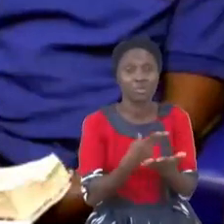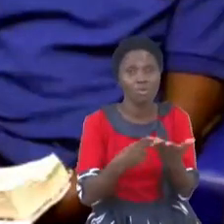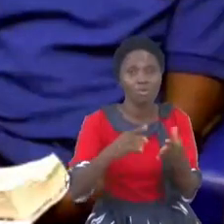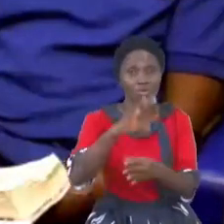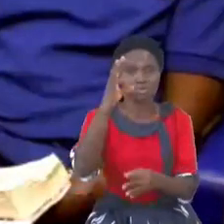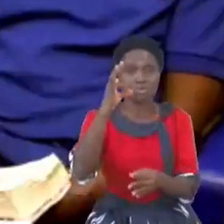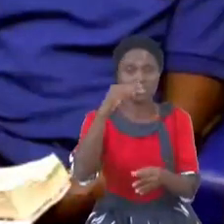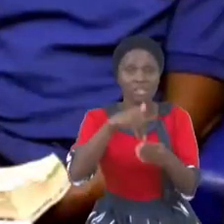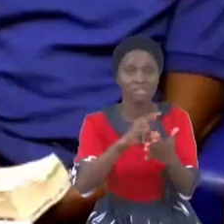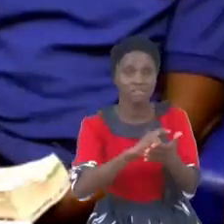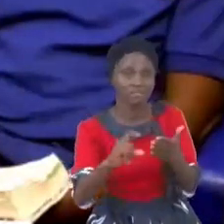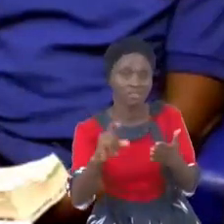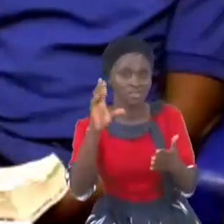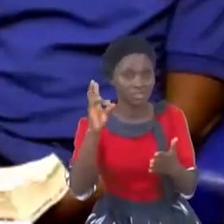dit,